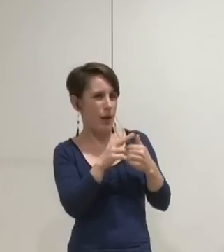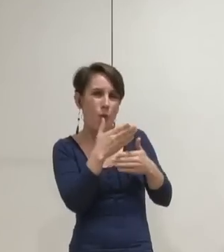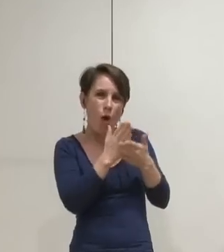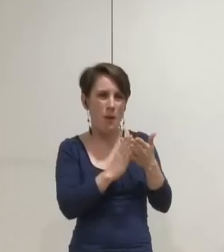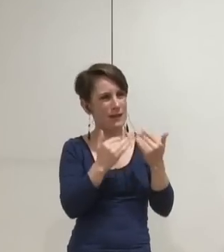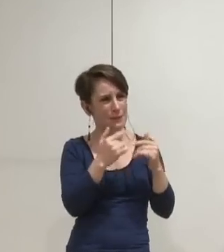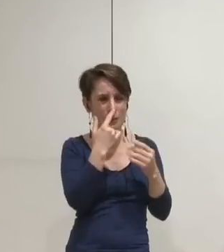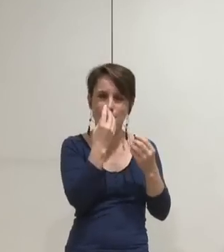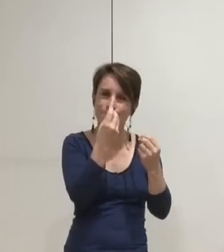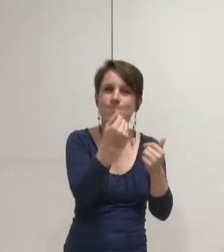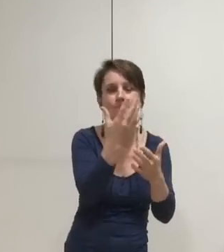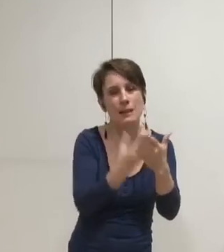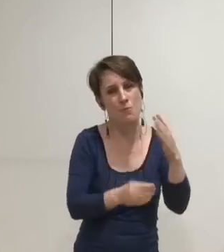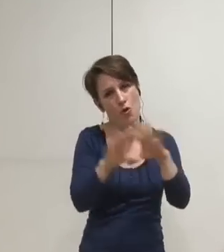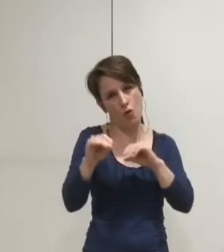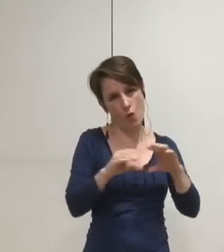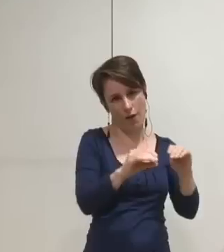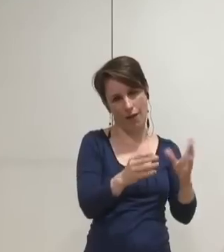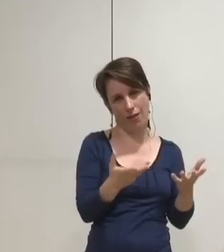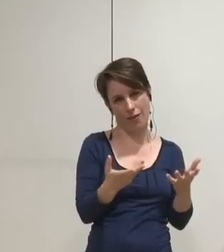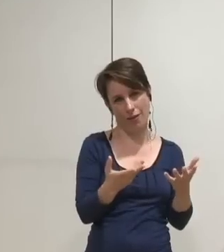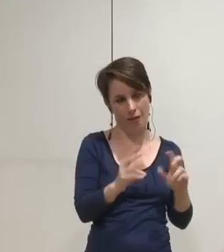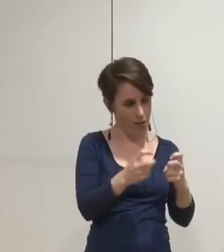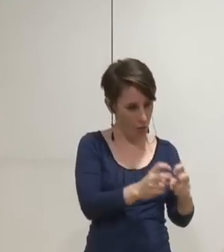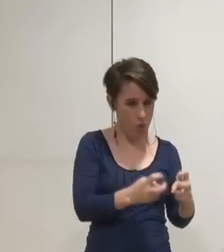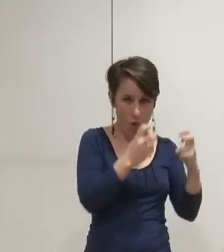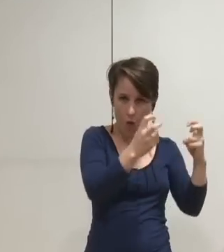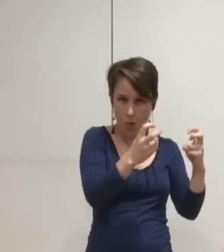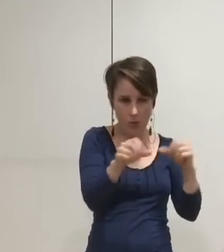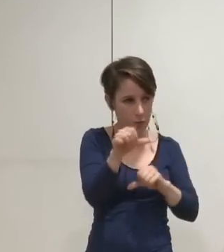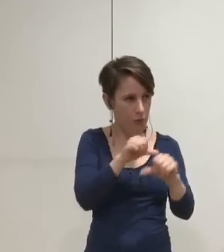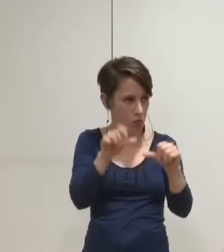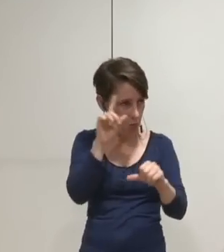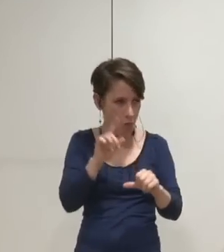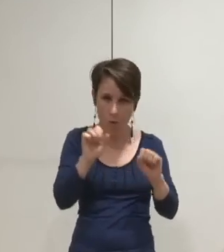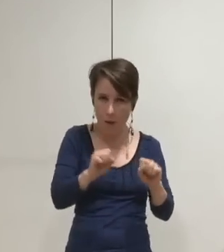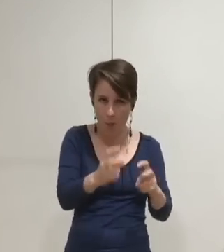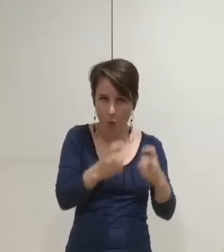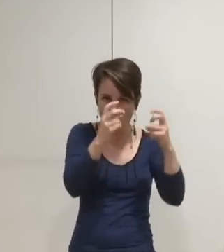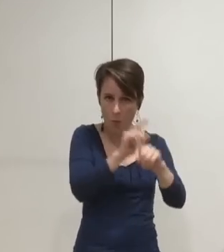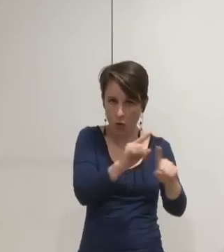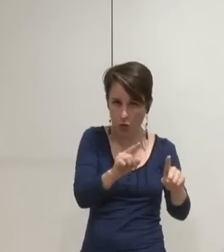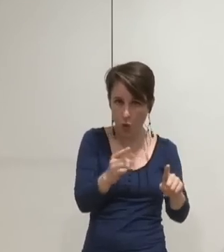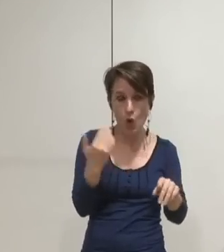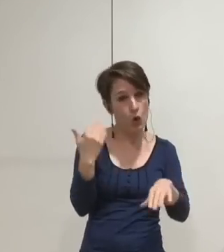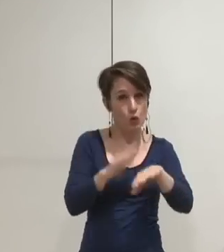concret c'est-à-dire pourquoi vous augmentez alors que on aurait pu aussi ne pas augmenter c'est ce qui nous est arrivé les deux dernières années